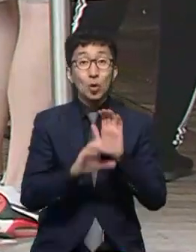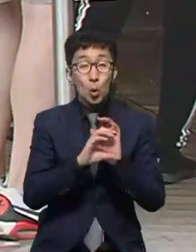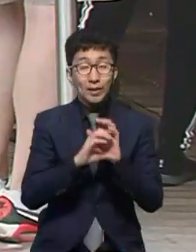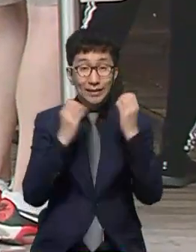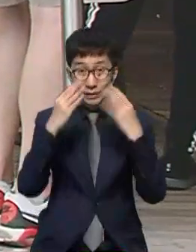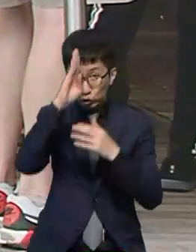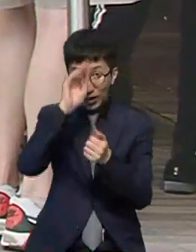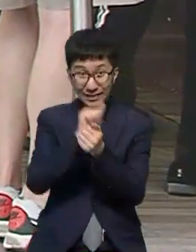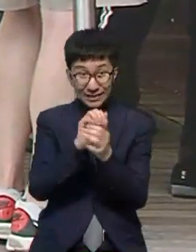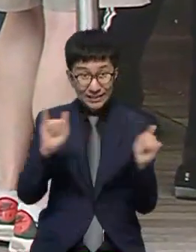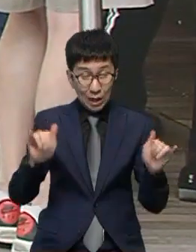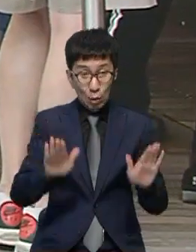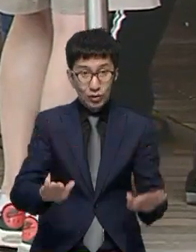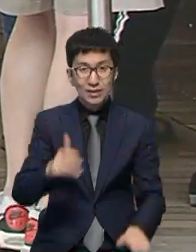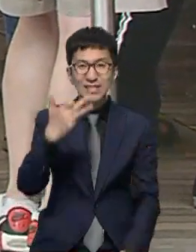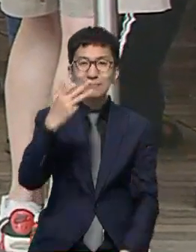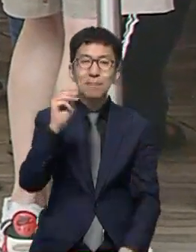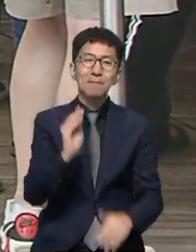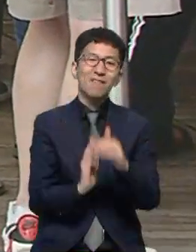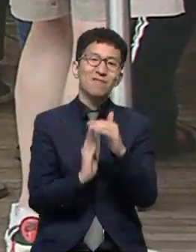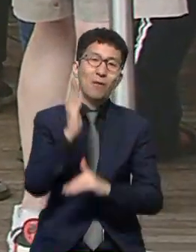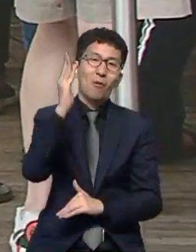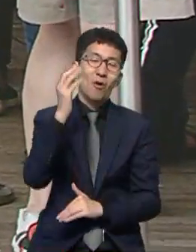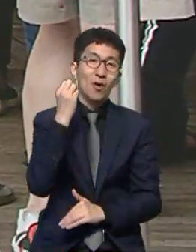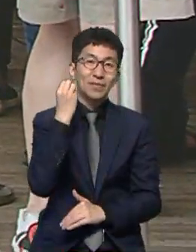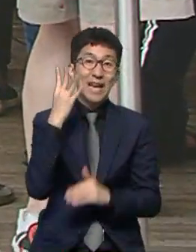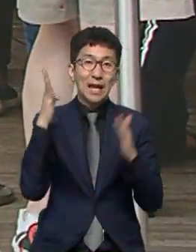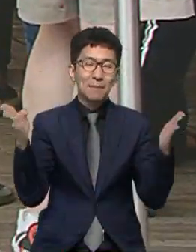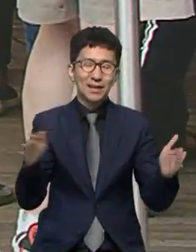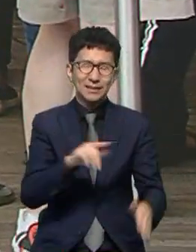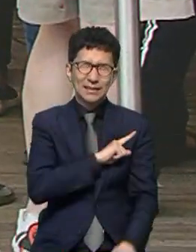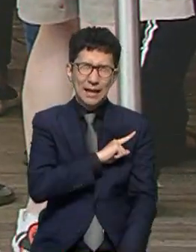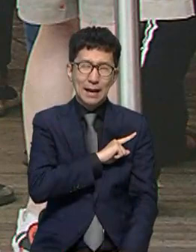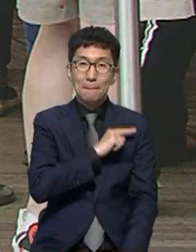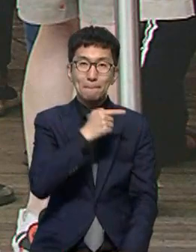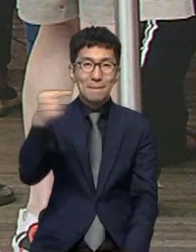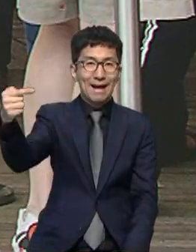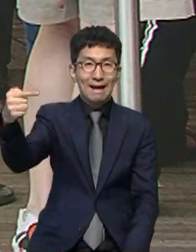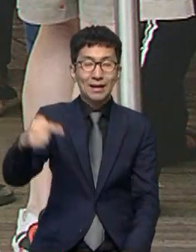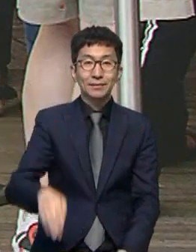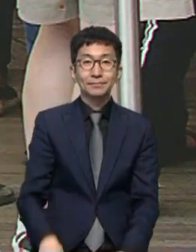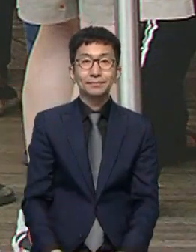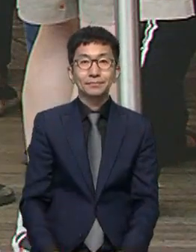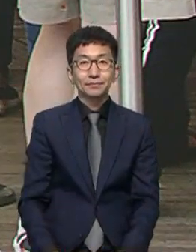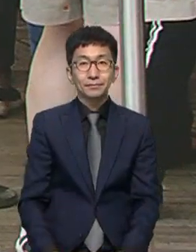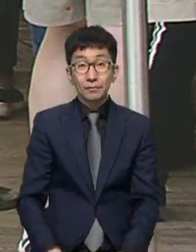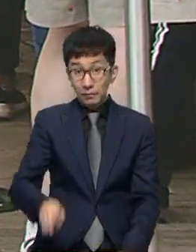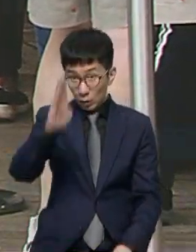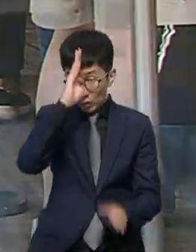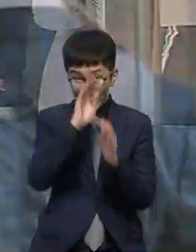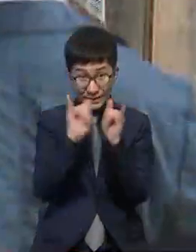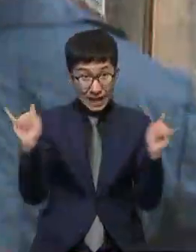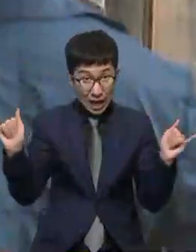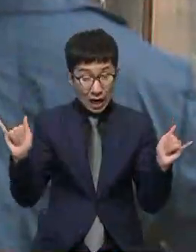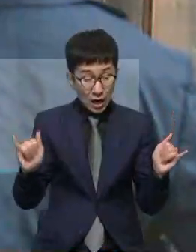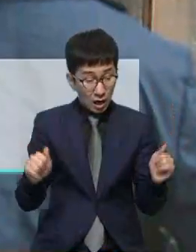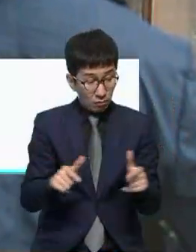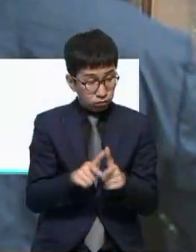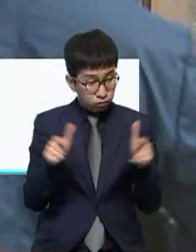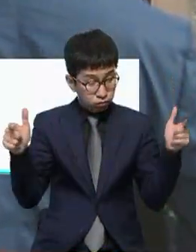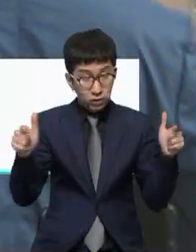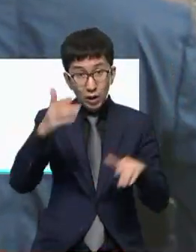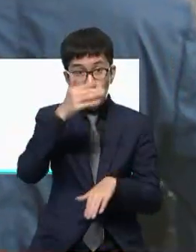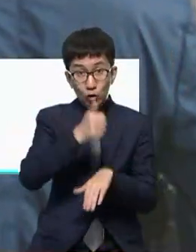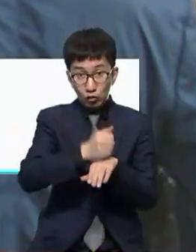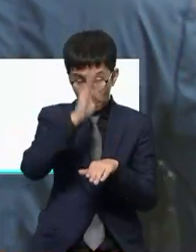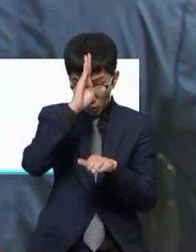코로나 하루 신규 확진자가 18만 명을 넘어 넉 달 사이 가장 많았습니다. 이렇게 환자가 늘어날 때 확진자 병상